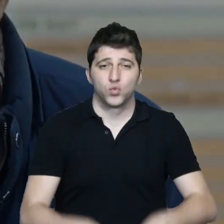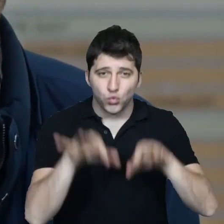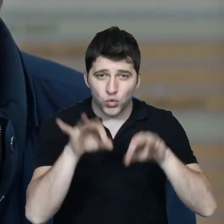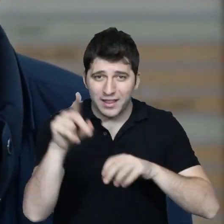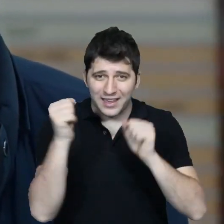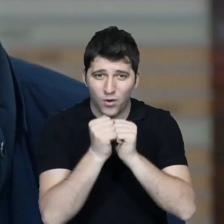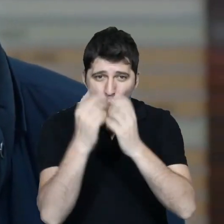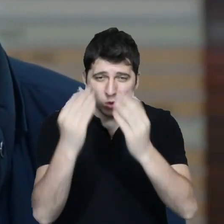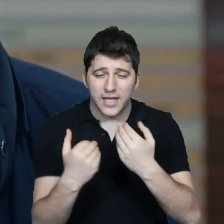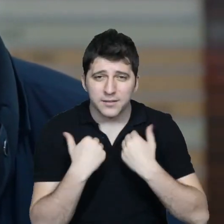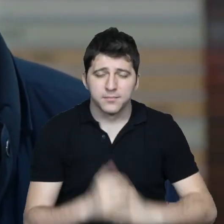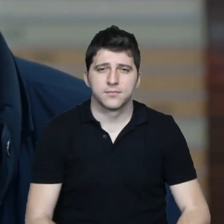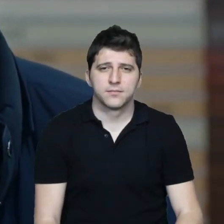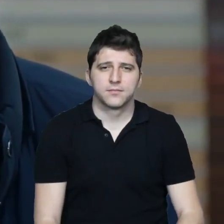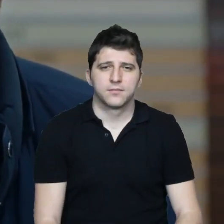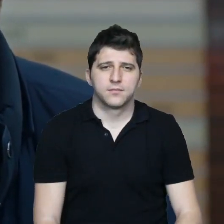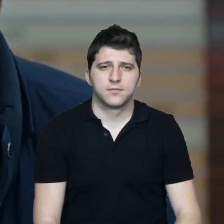olabilseydim.